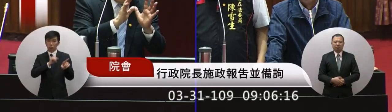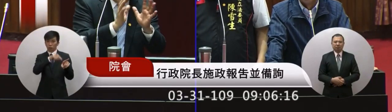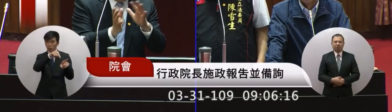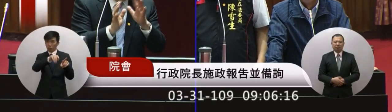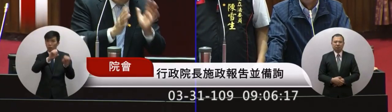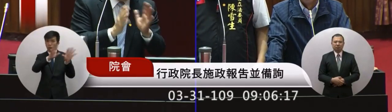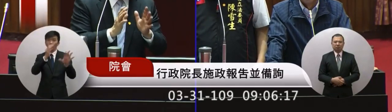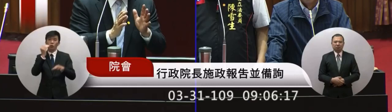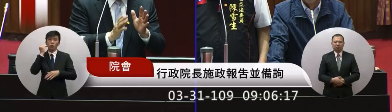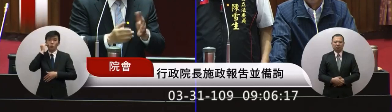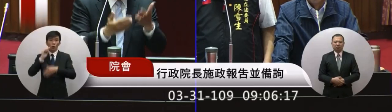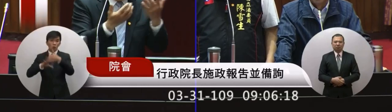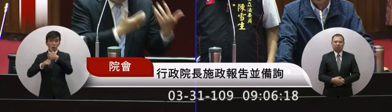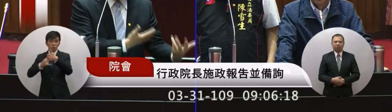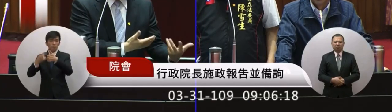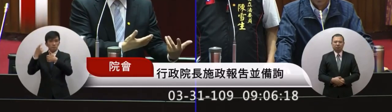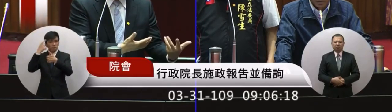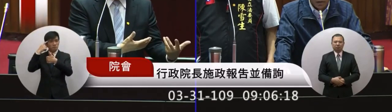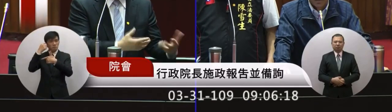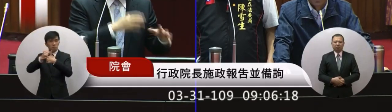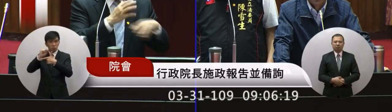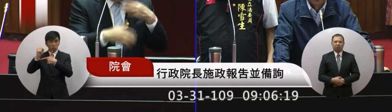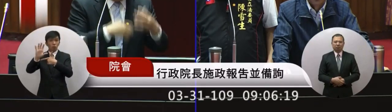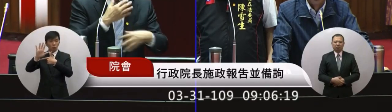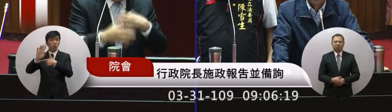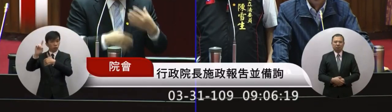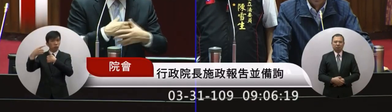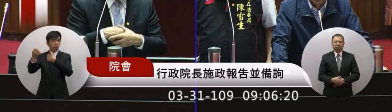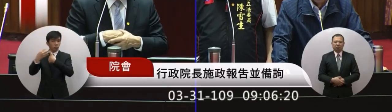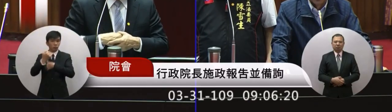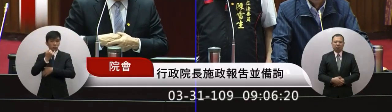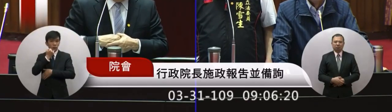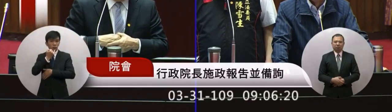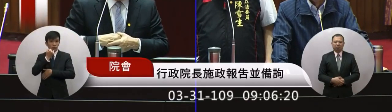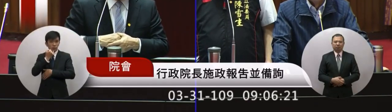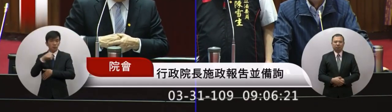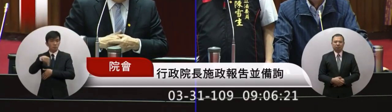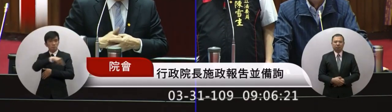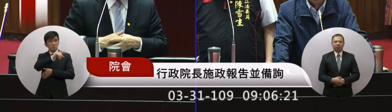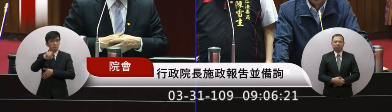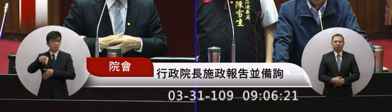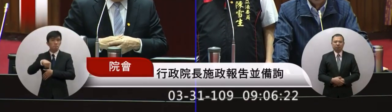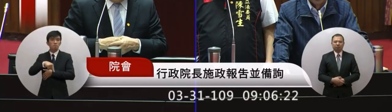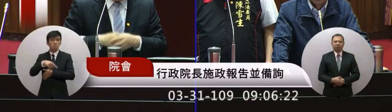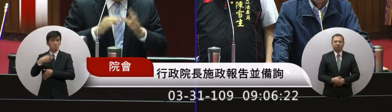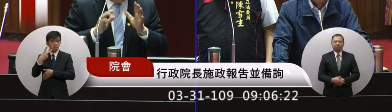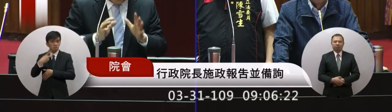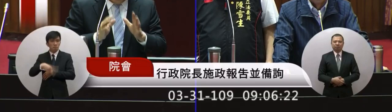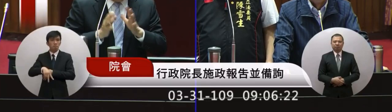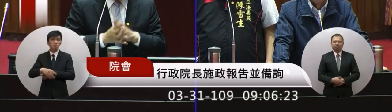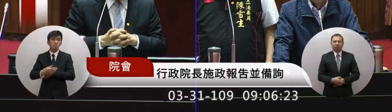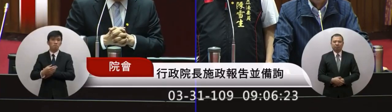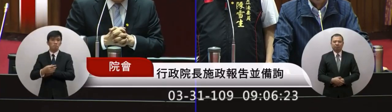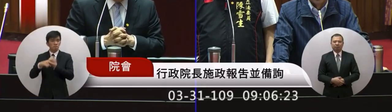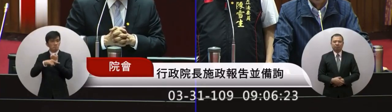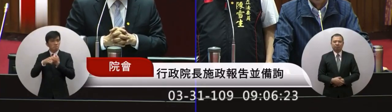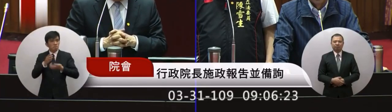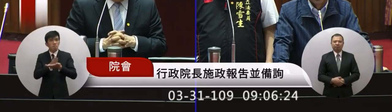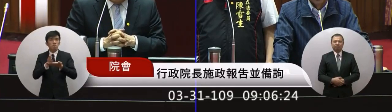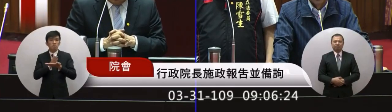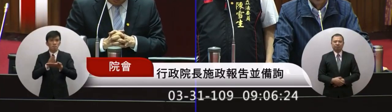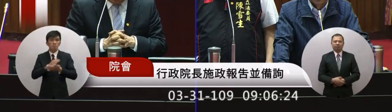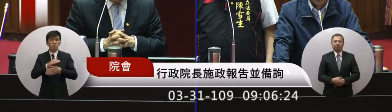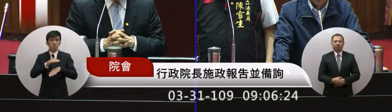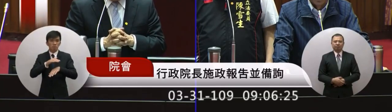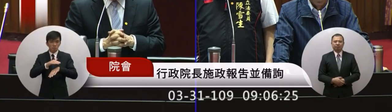得怎么样会更好，随时指教，那他们随时会整个来加以评估